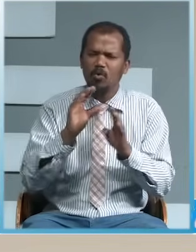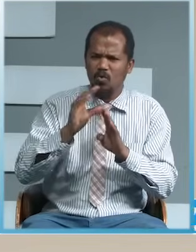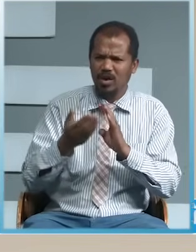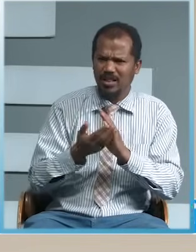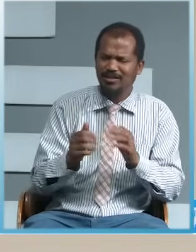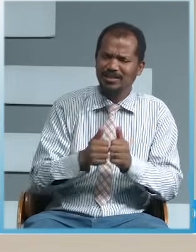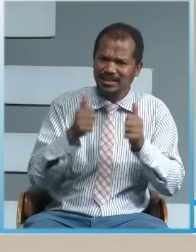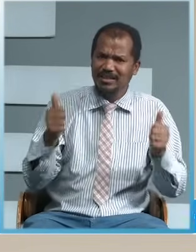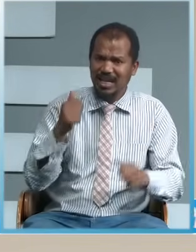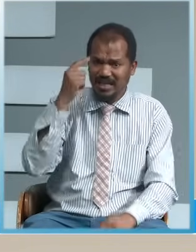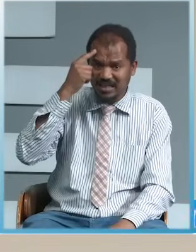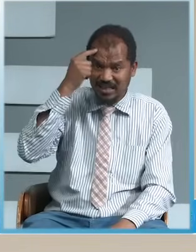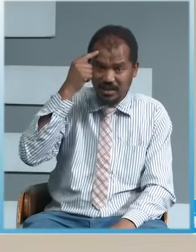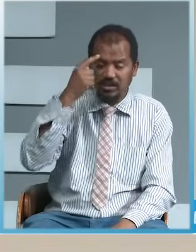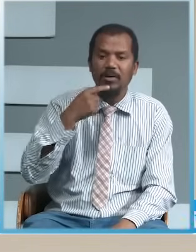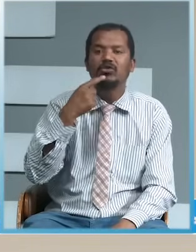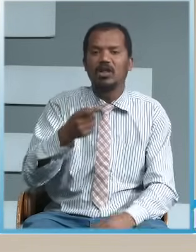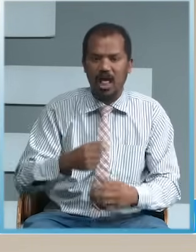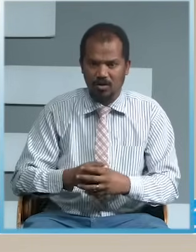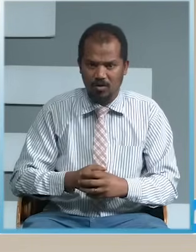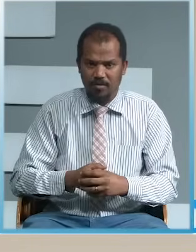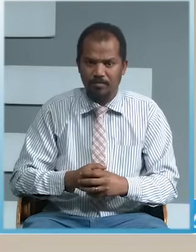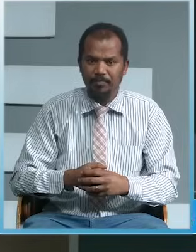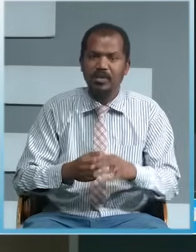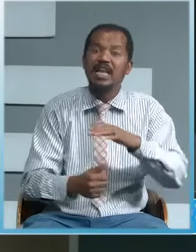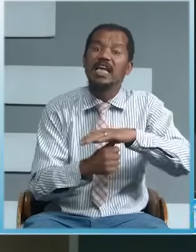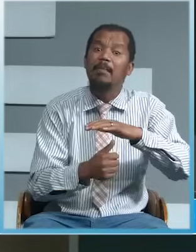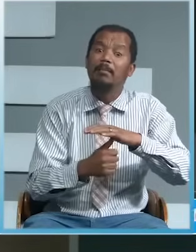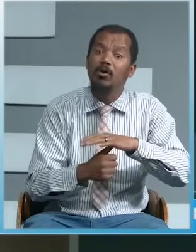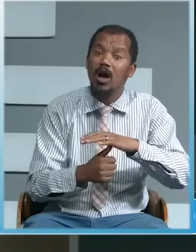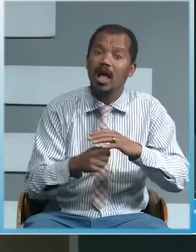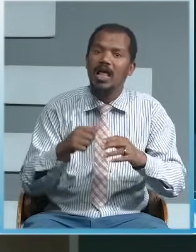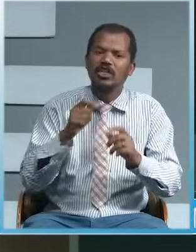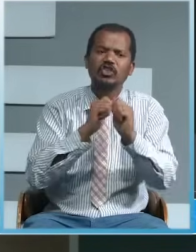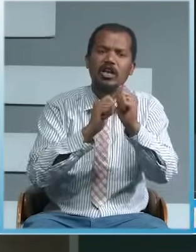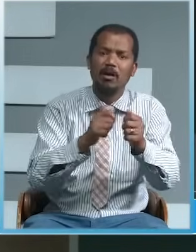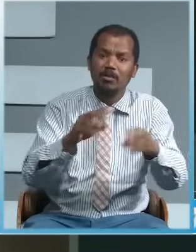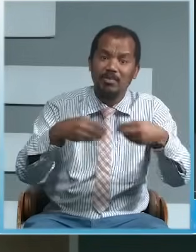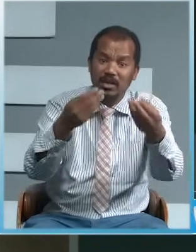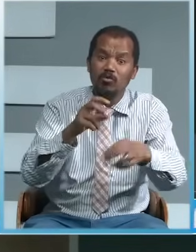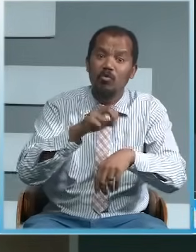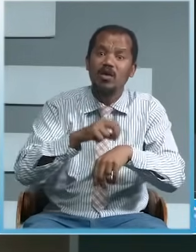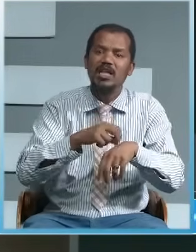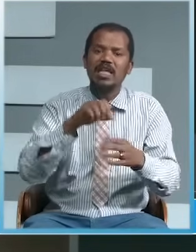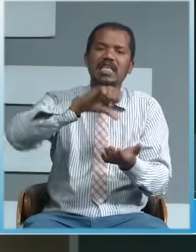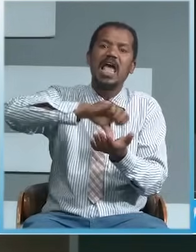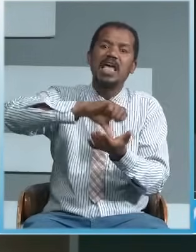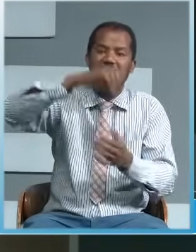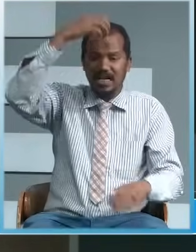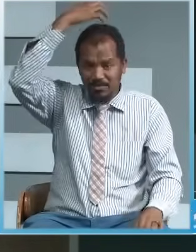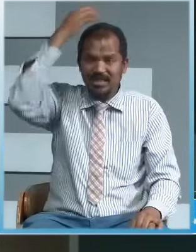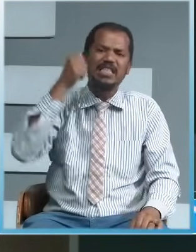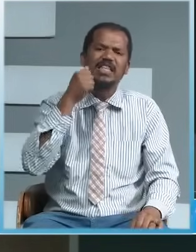ሊቀመንበር ሁኔታው እጅግ እንዳሳሰባቸው ተናግረዋል። ሊቀመንበሯ ለናርገስ ሽልማቱን በሰጡበት ወቅት